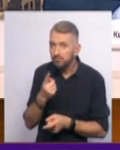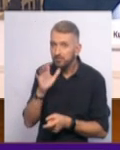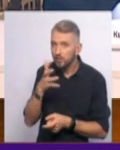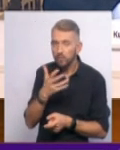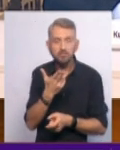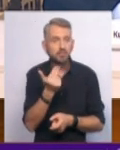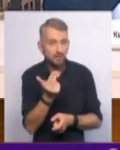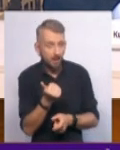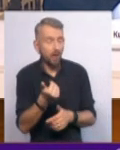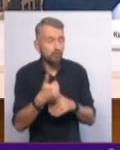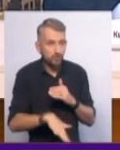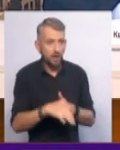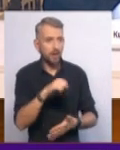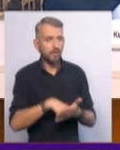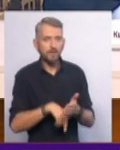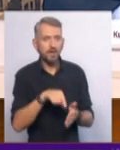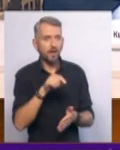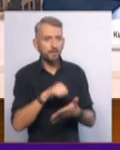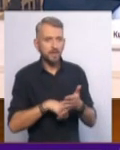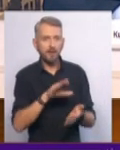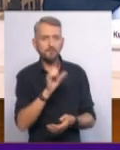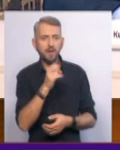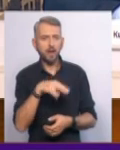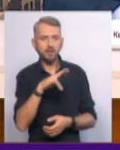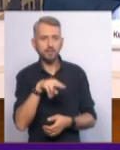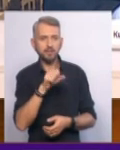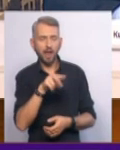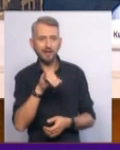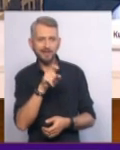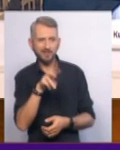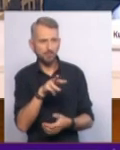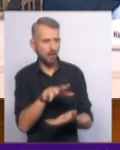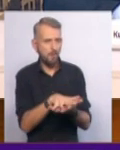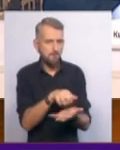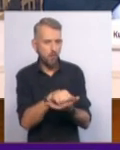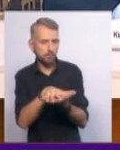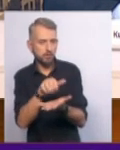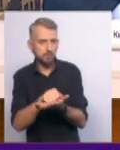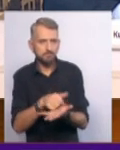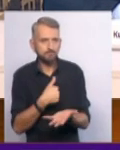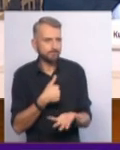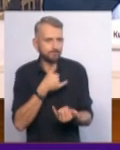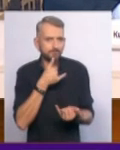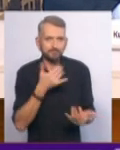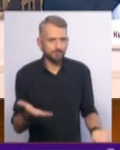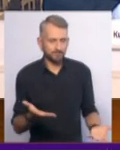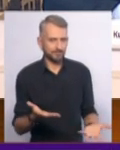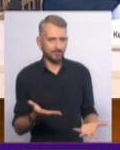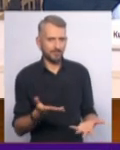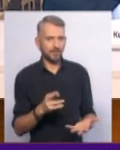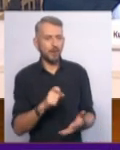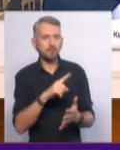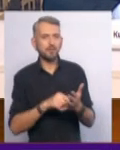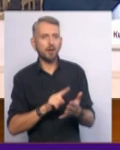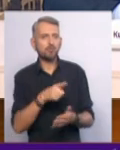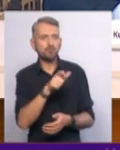Ну, тобто від цього, від вандалізму, ми, на жаль, нікуди не дінемося. Це, от, знаєте, як питання, що люди не